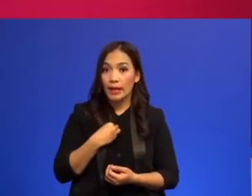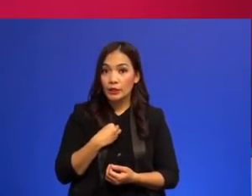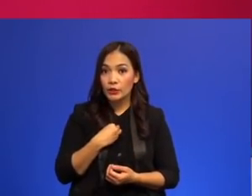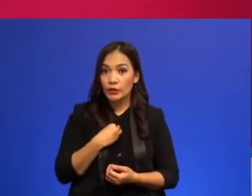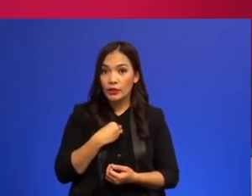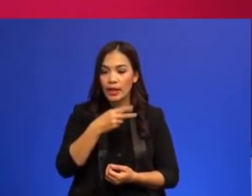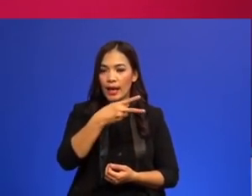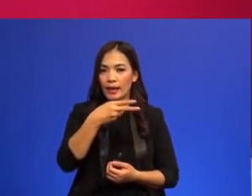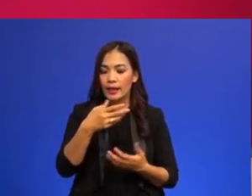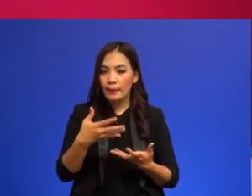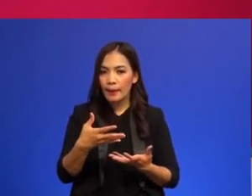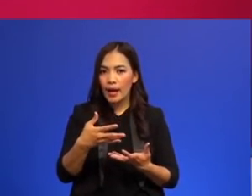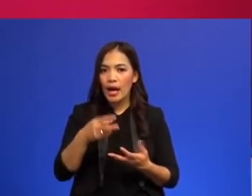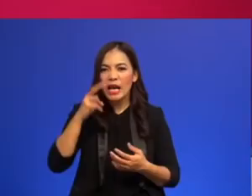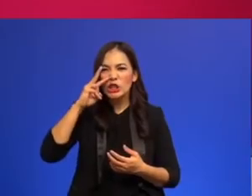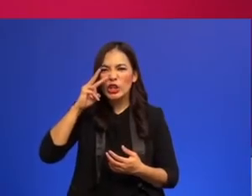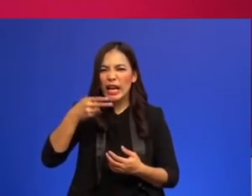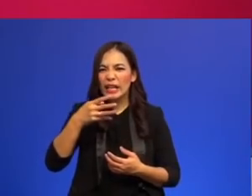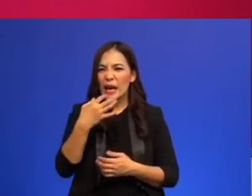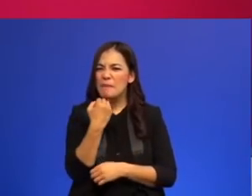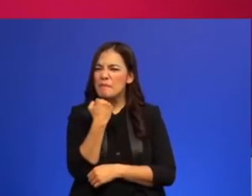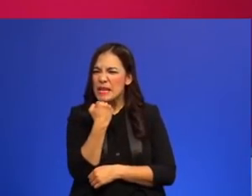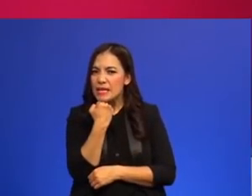Artinya ada saudara yang pelit.